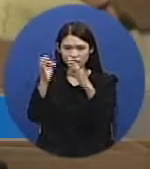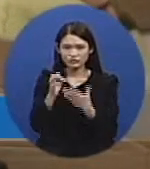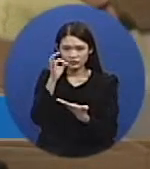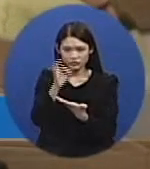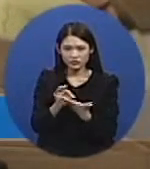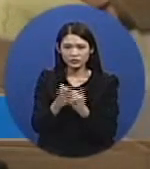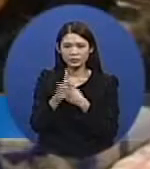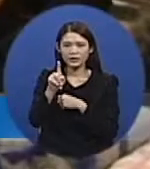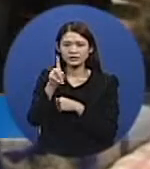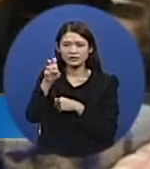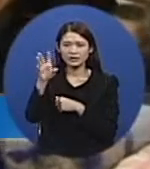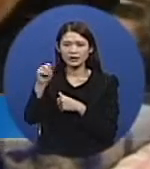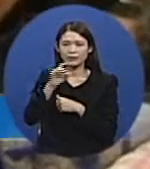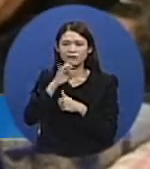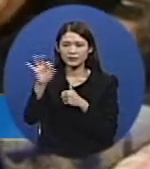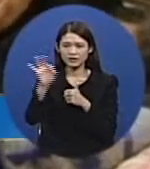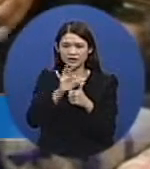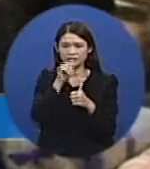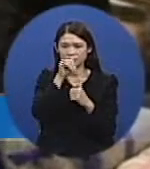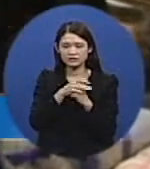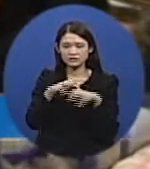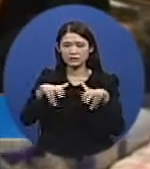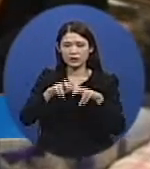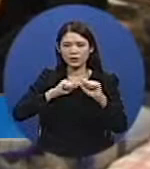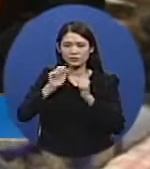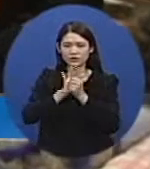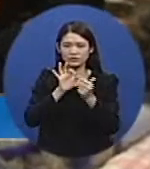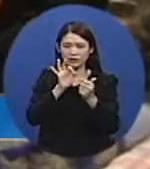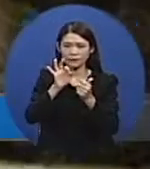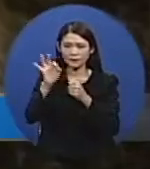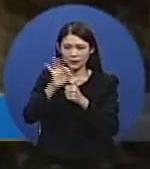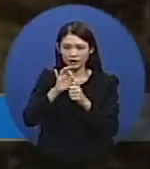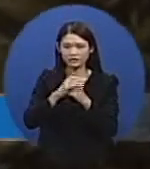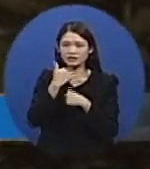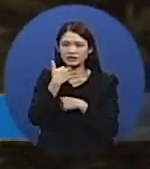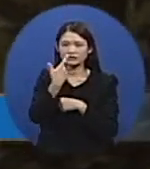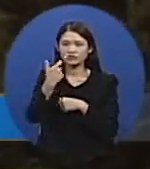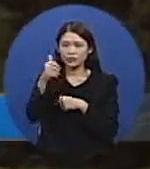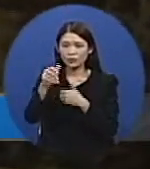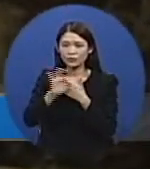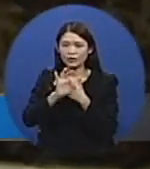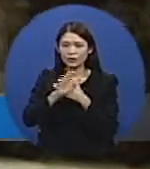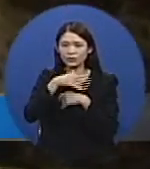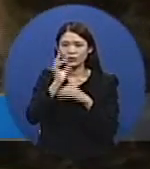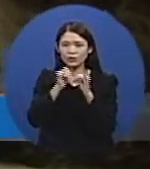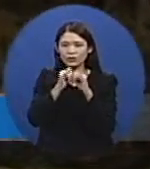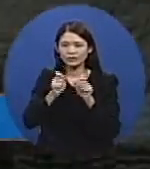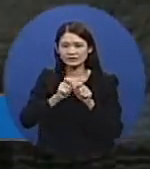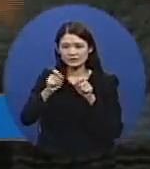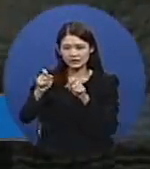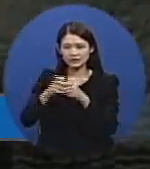된다고 밝혔습니다. 이것은 장애인 활동지원금을 받던 사람이 65세가 되면 노인장기 요양법이